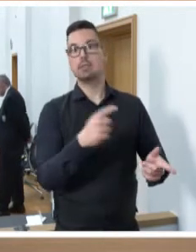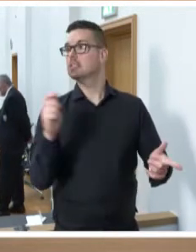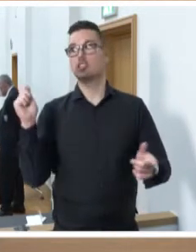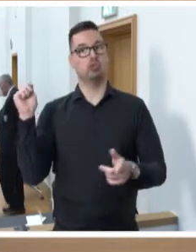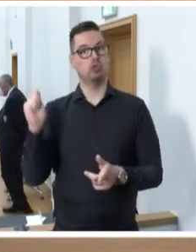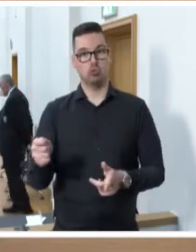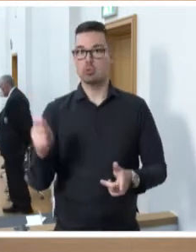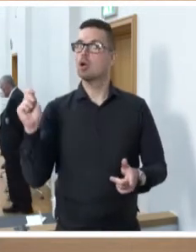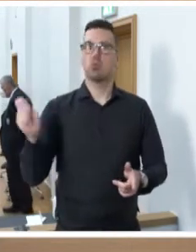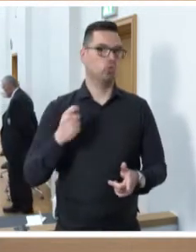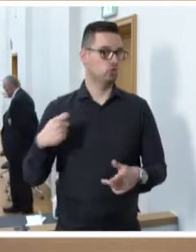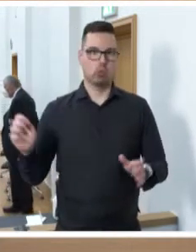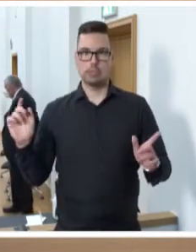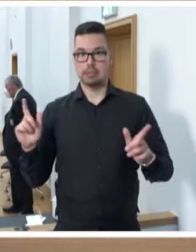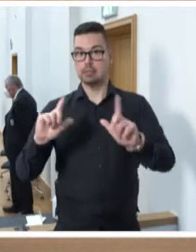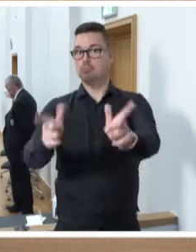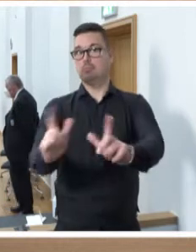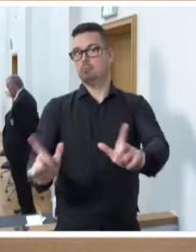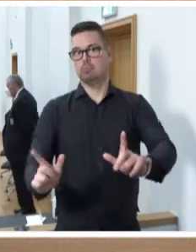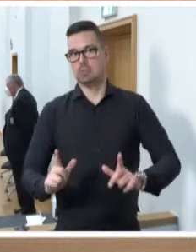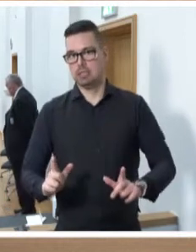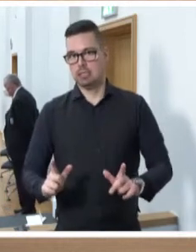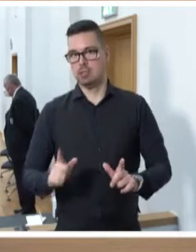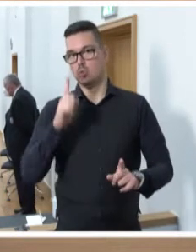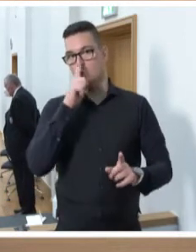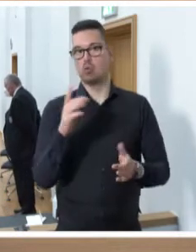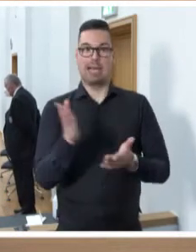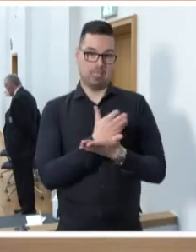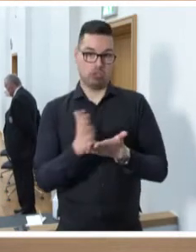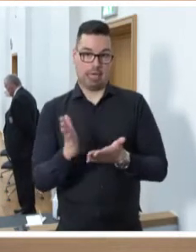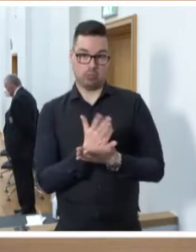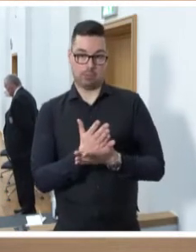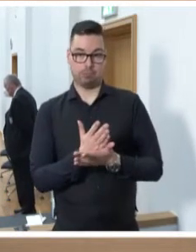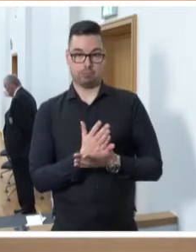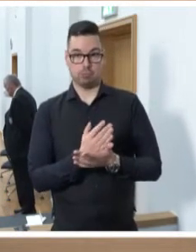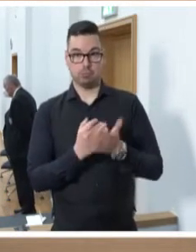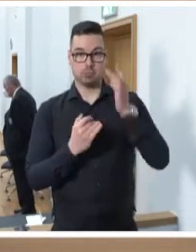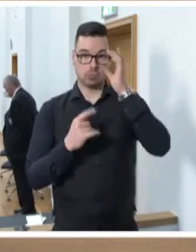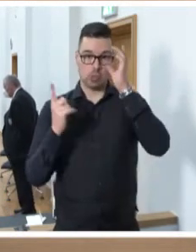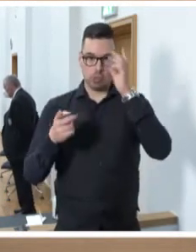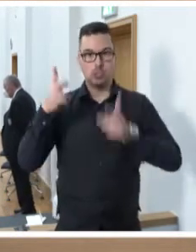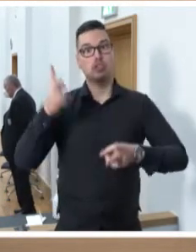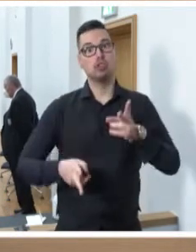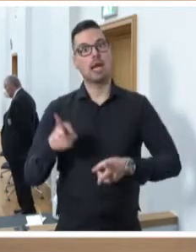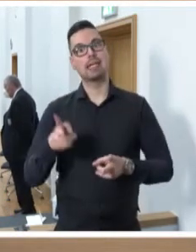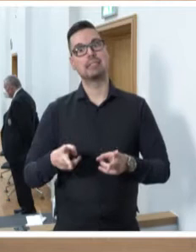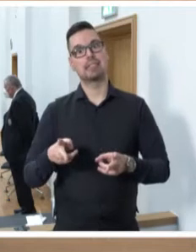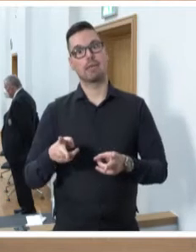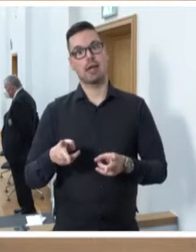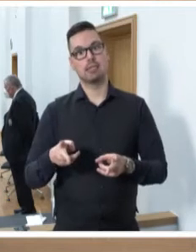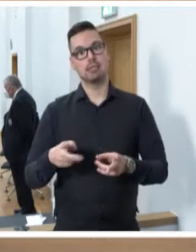oder Unschuld des Abgeordneten. Es entscheidet vielmehr darüber, ob sich die Staatsanwaltschaft erkennbar